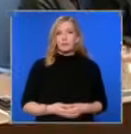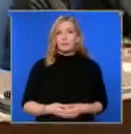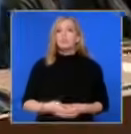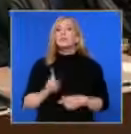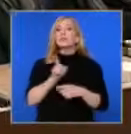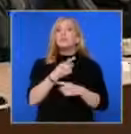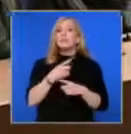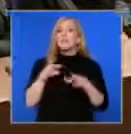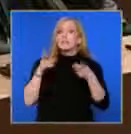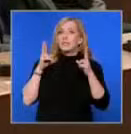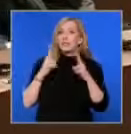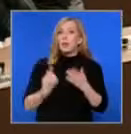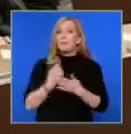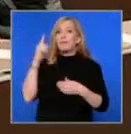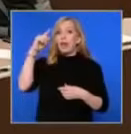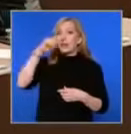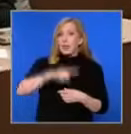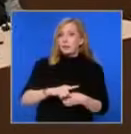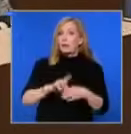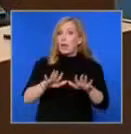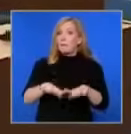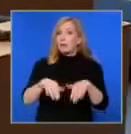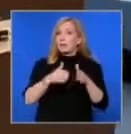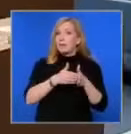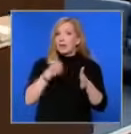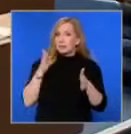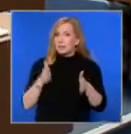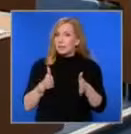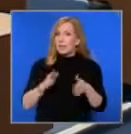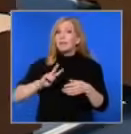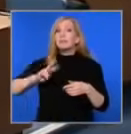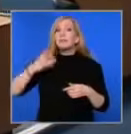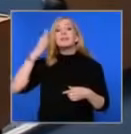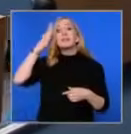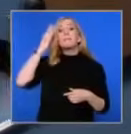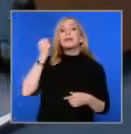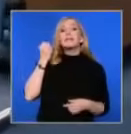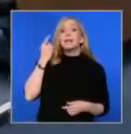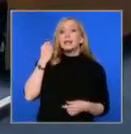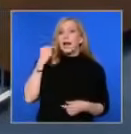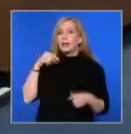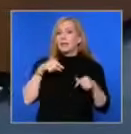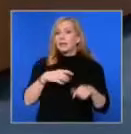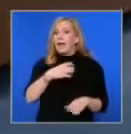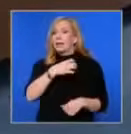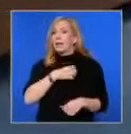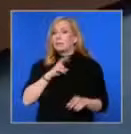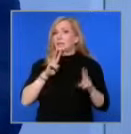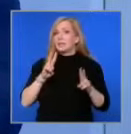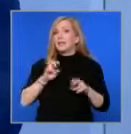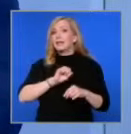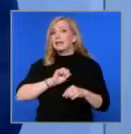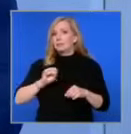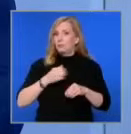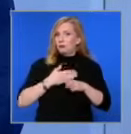За управленските решения в първия ден на парламентарната сесия. Заместник-председателите на парламентарните групи на ГЕРБ, СДС и